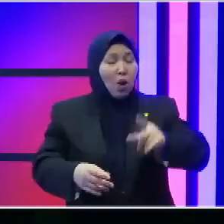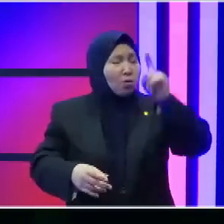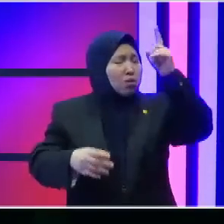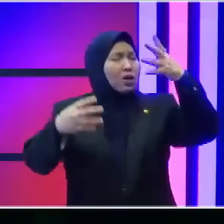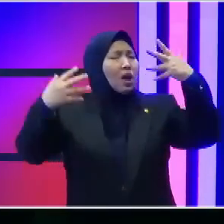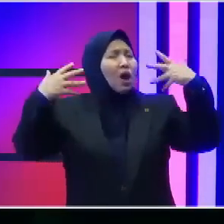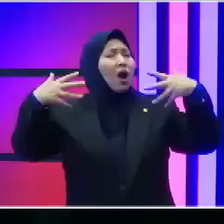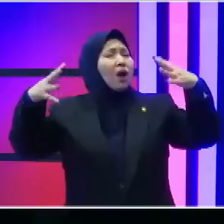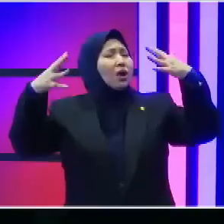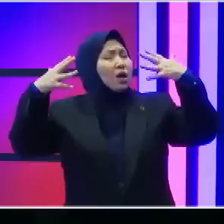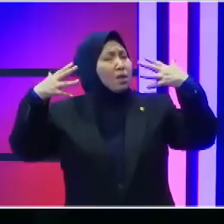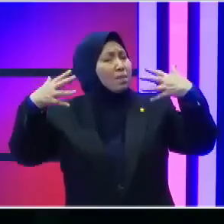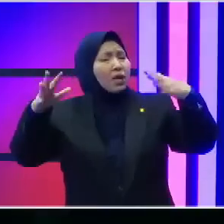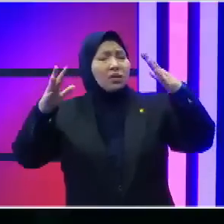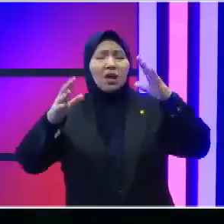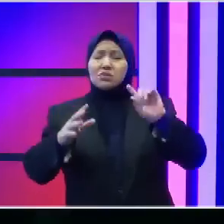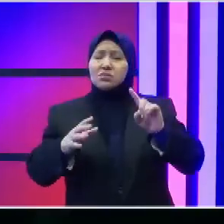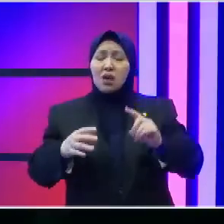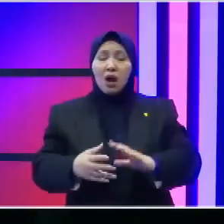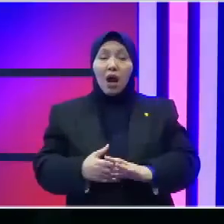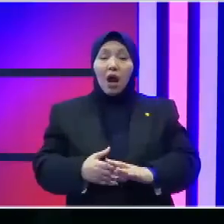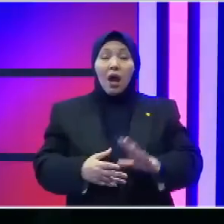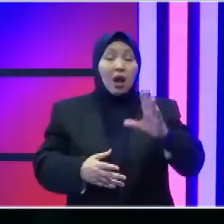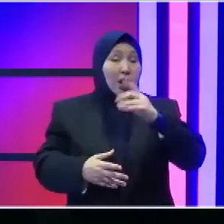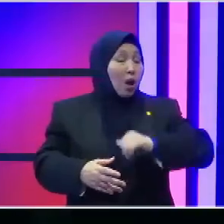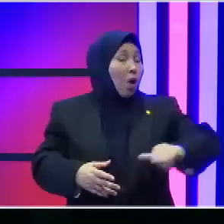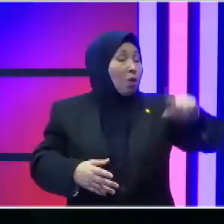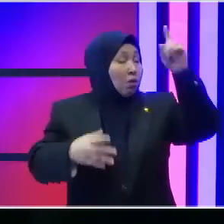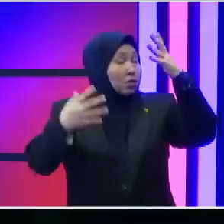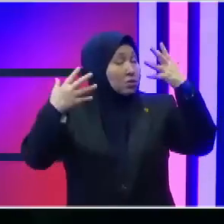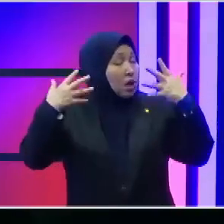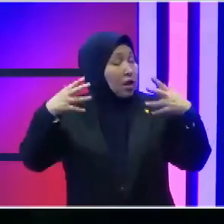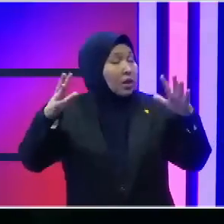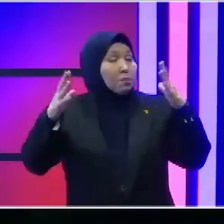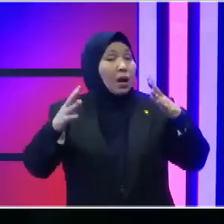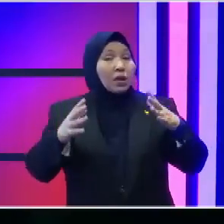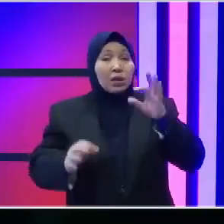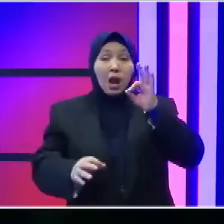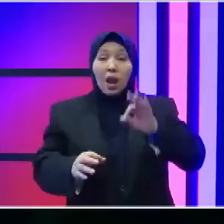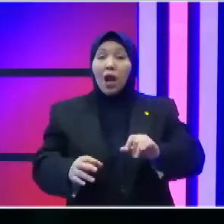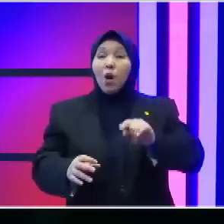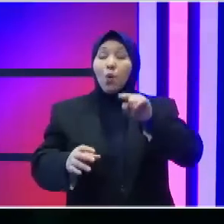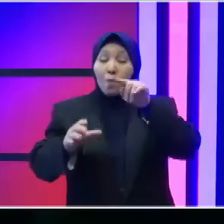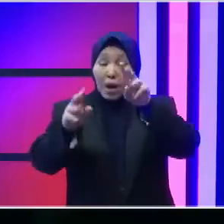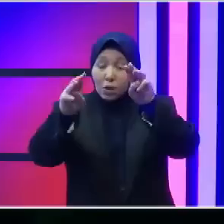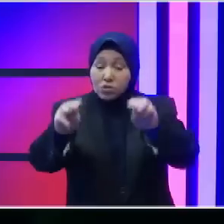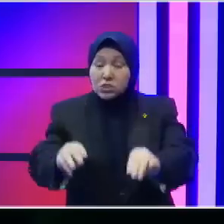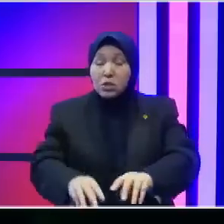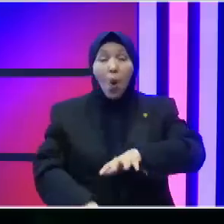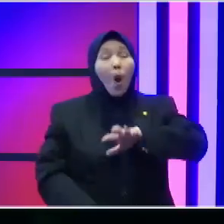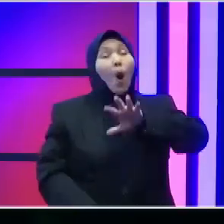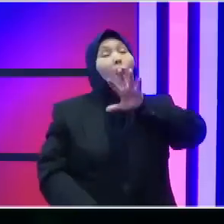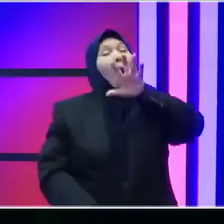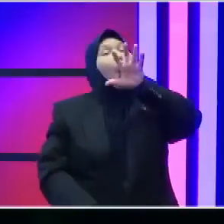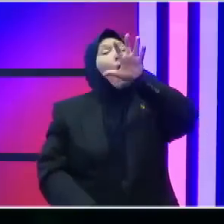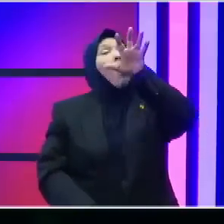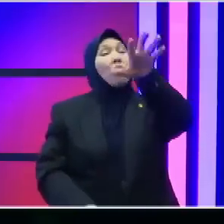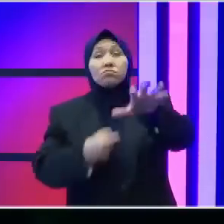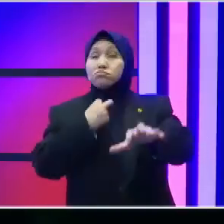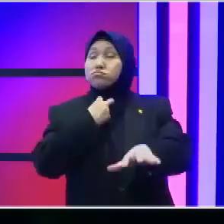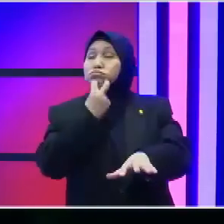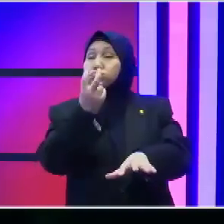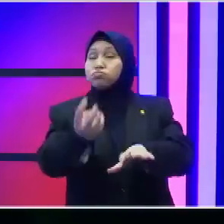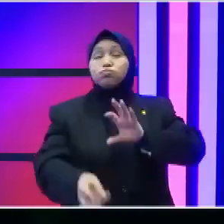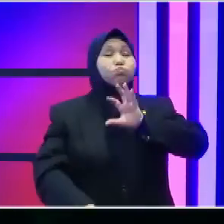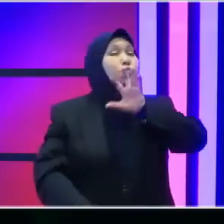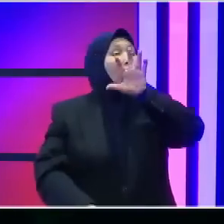ini pada ayat yang ketujuh, wa in tajhar bil qaul, jika kamu melantangkan suara, fa innahu ya'lamu sirra